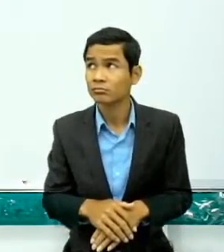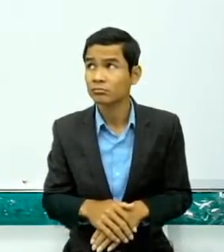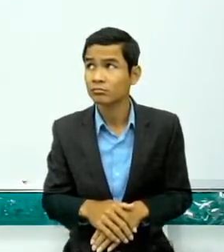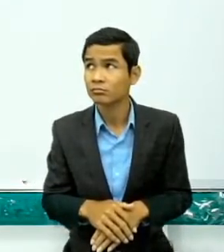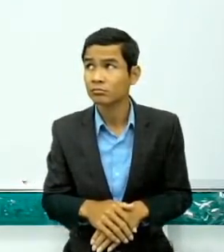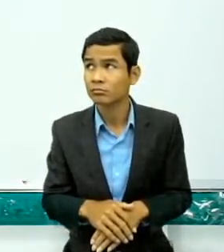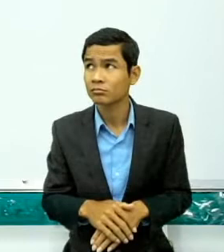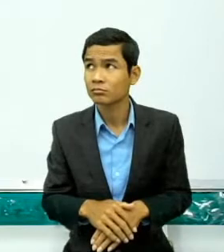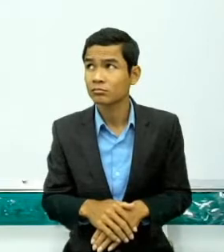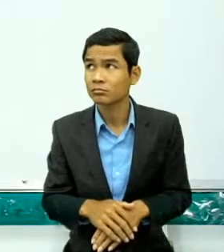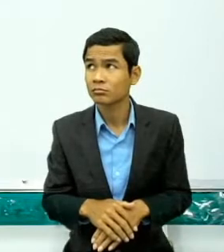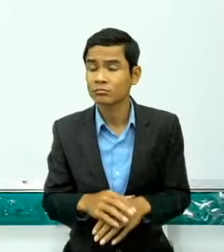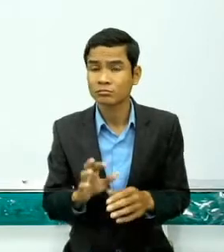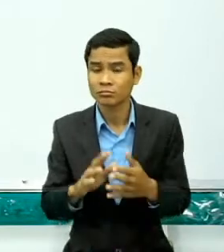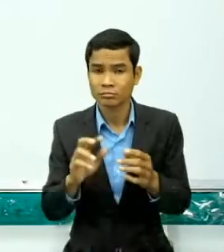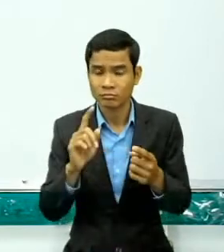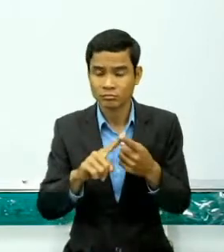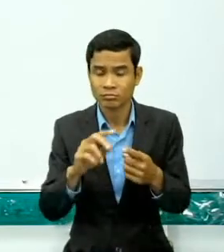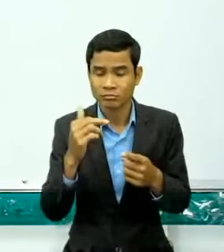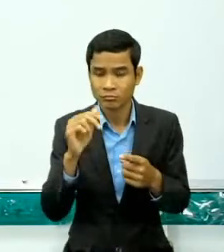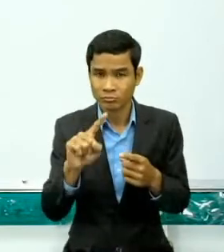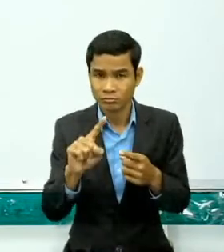កោងនេះគឺចលនាទី